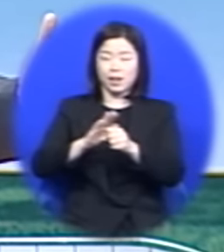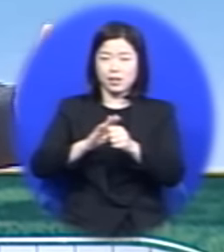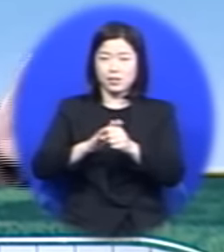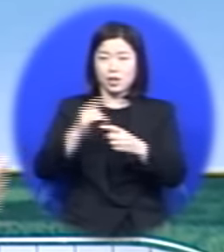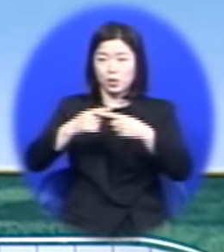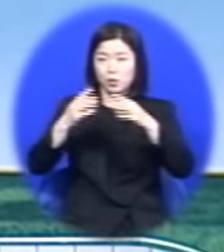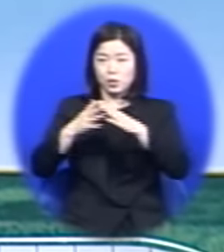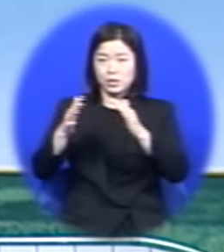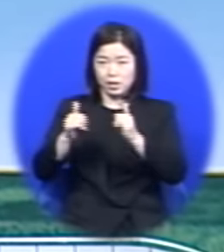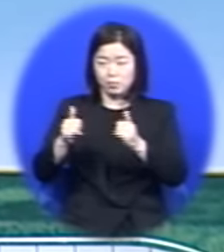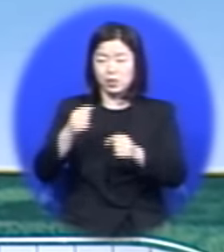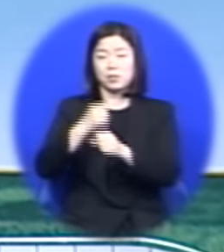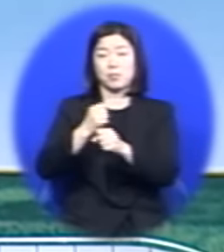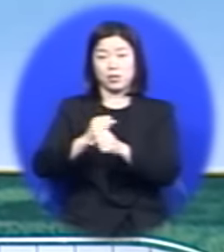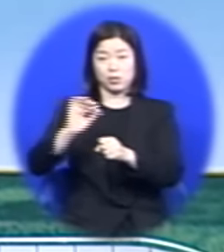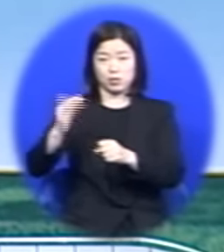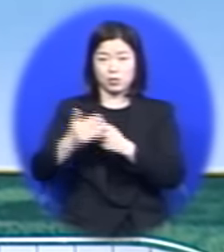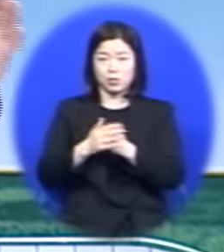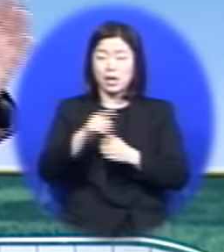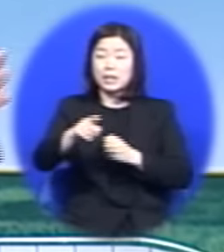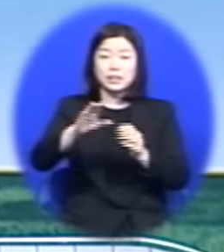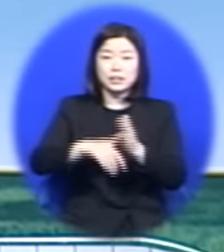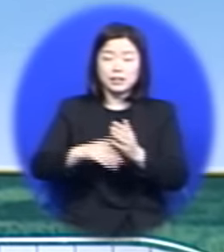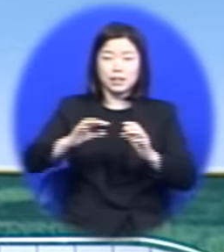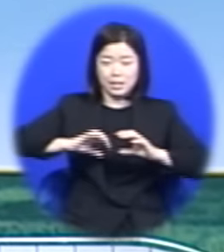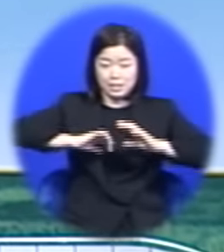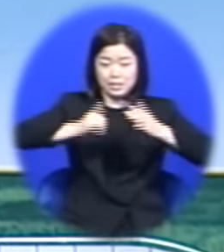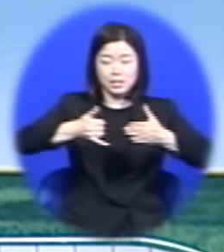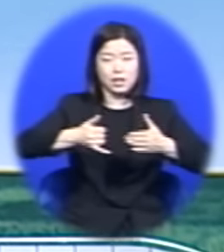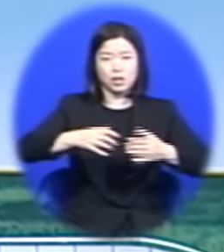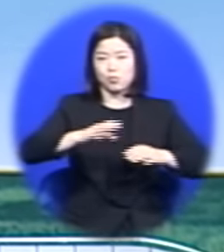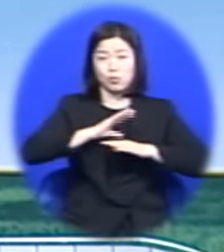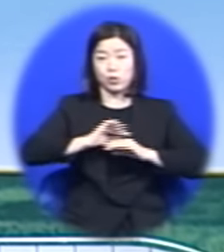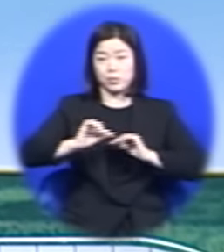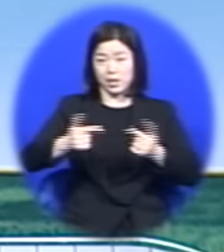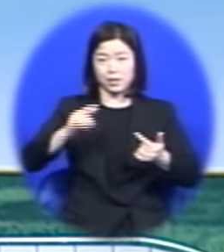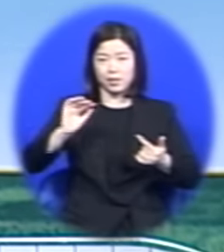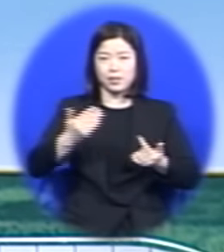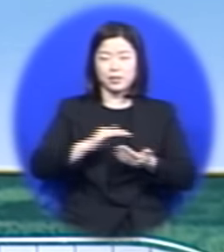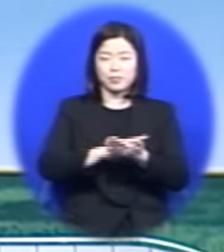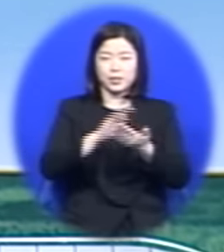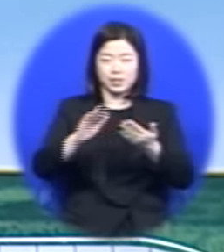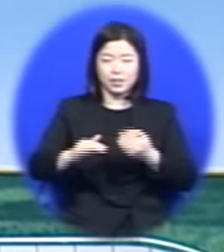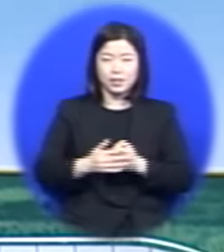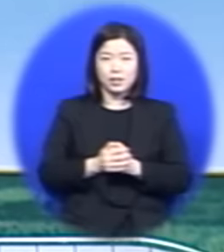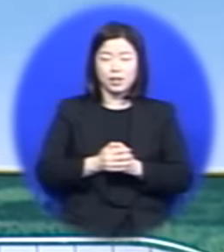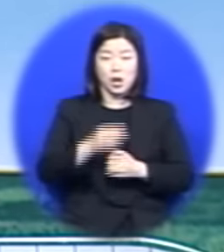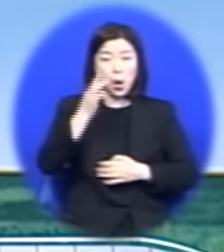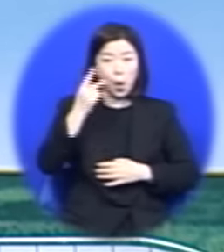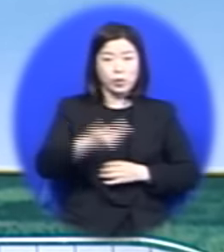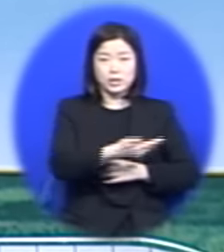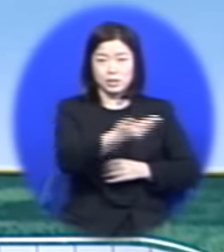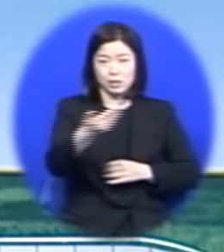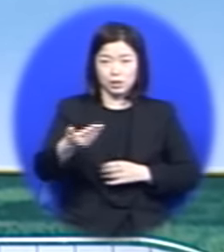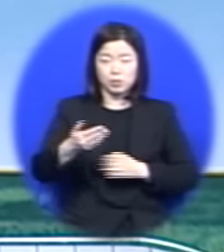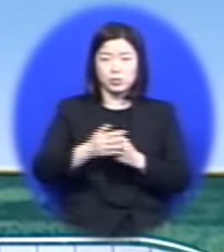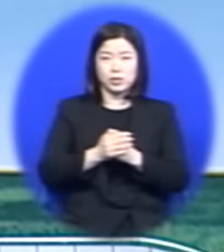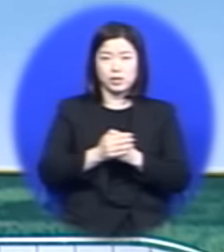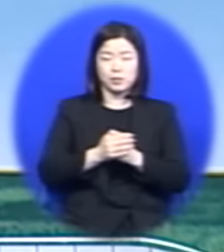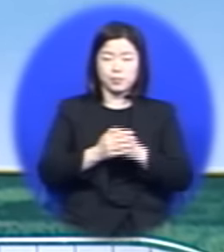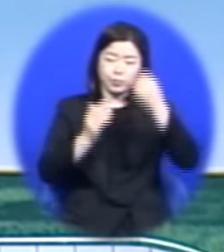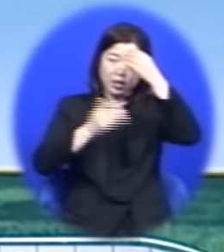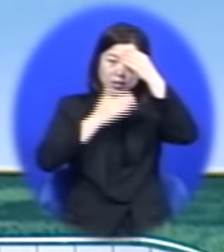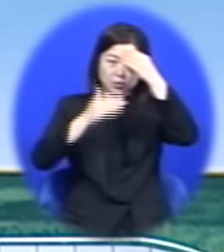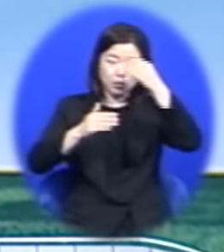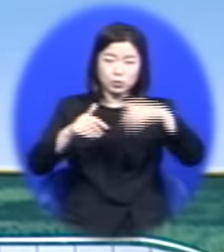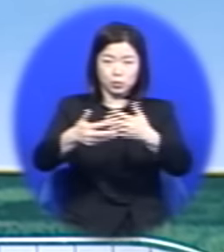됐어요. 그때 세상이 무섭지가 않게 되는 겁니다. 혹시 여러분들이 성도들